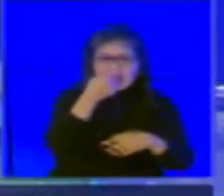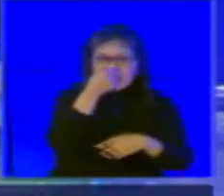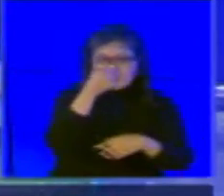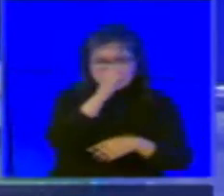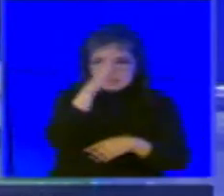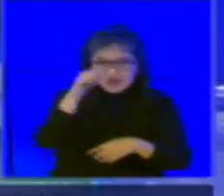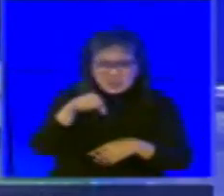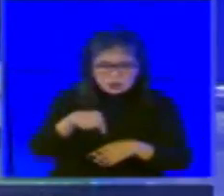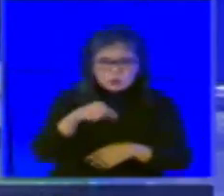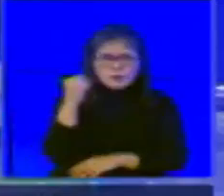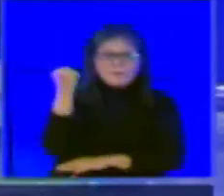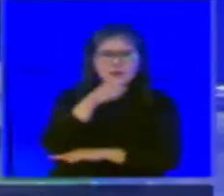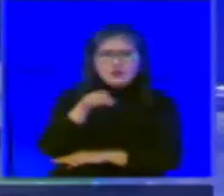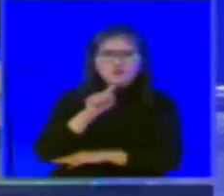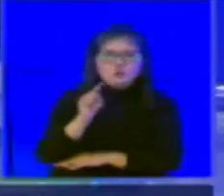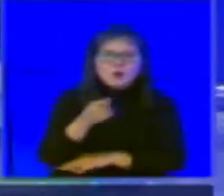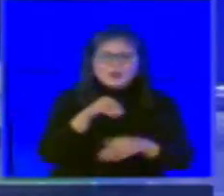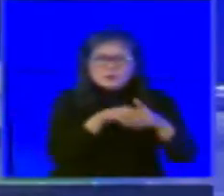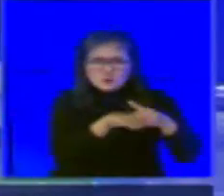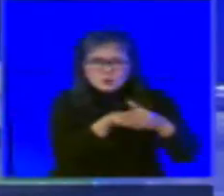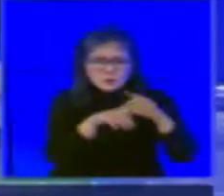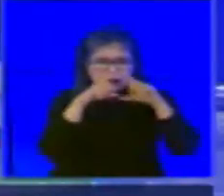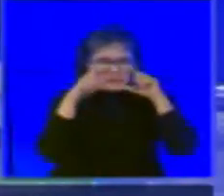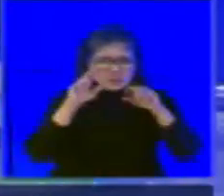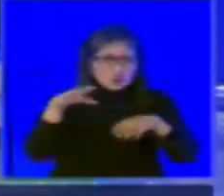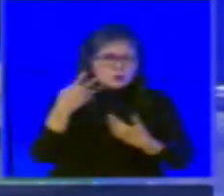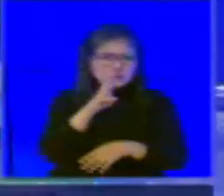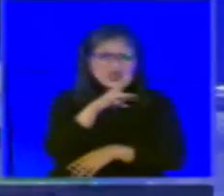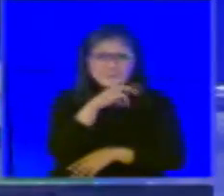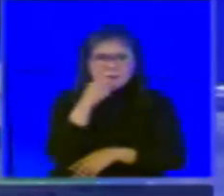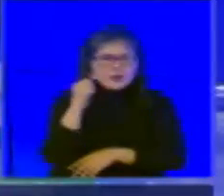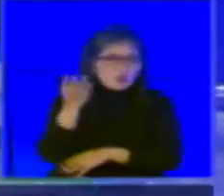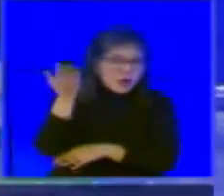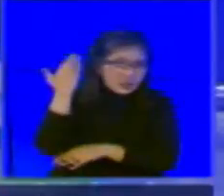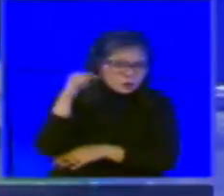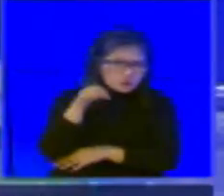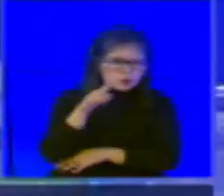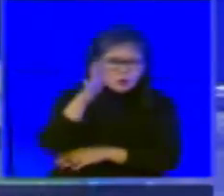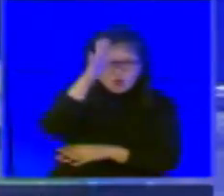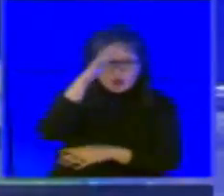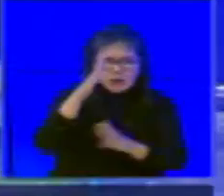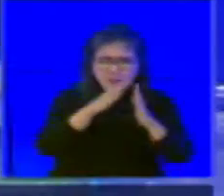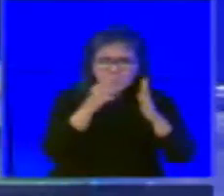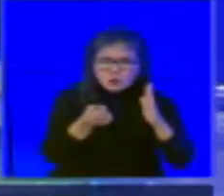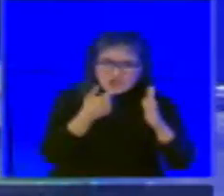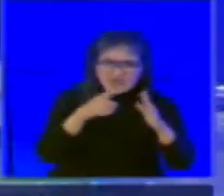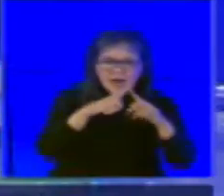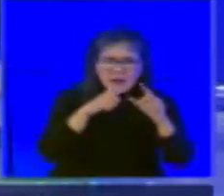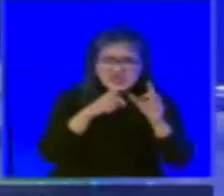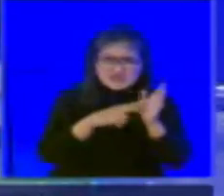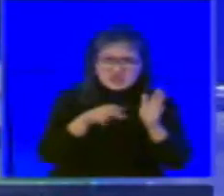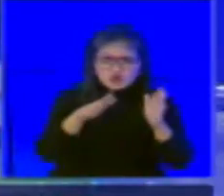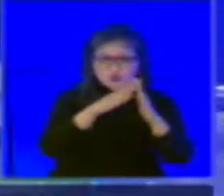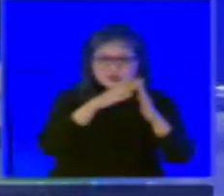yang mulai menimbun masker sejak 3 minggu lalu merupakan seorang apoteker ASN di sebuah rumah sakit umum daerah beserta